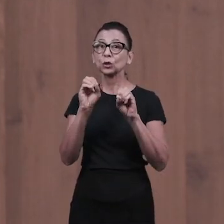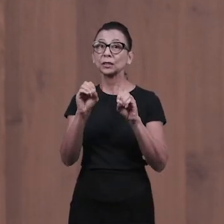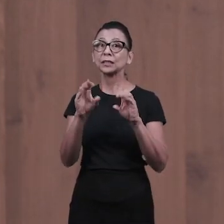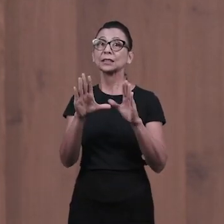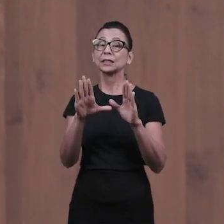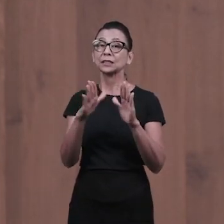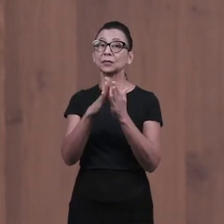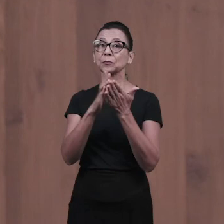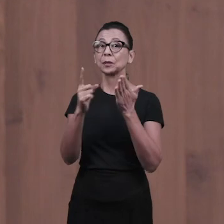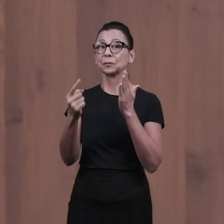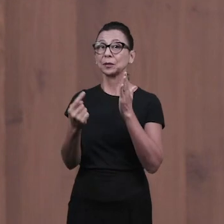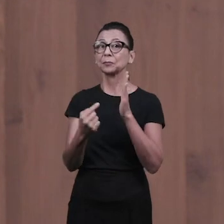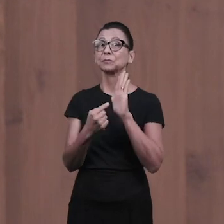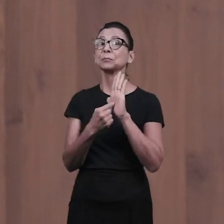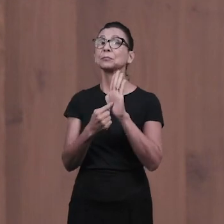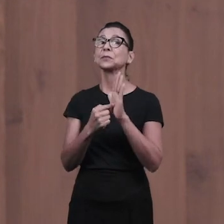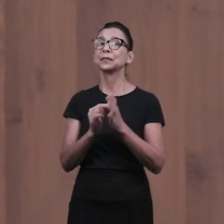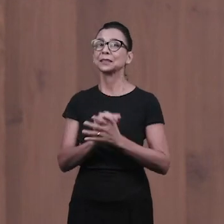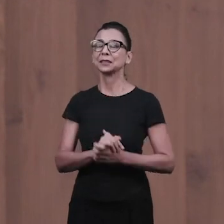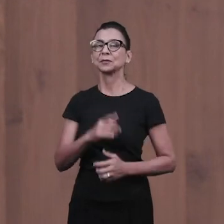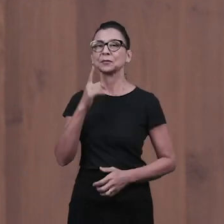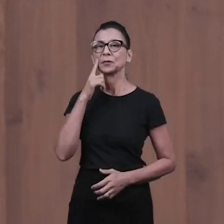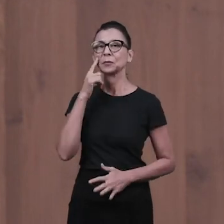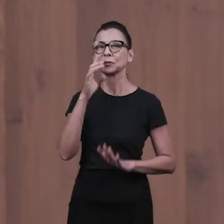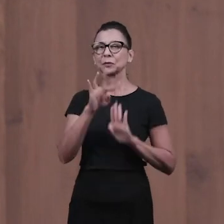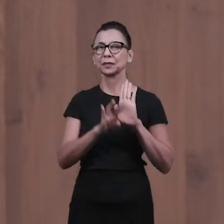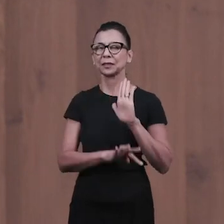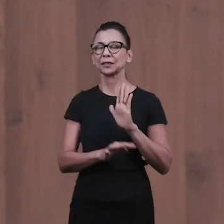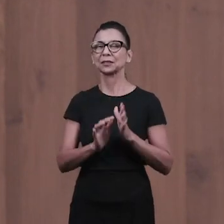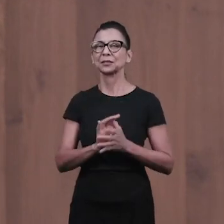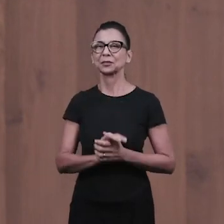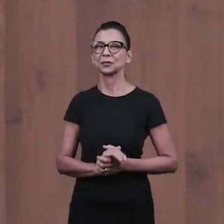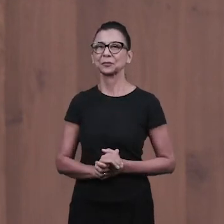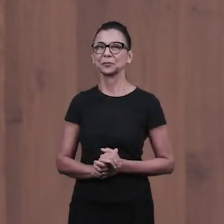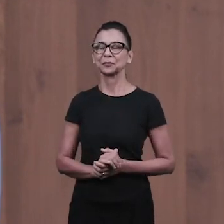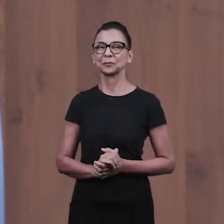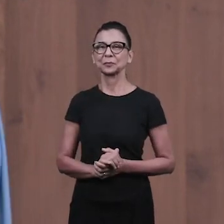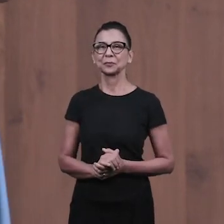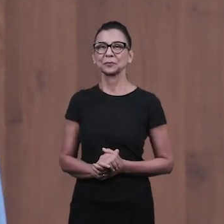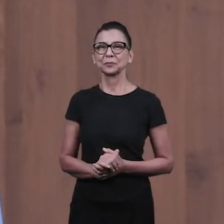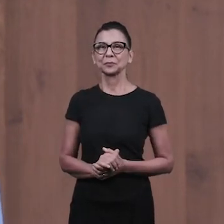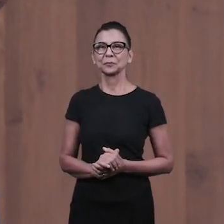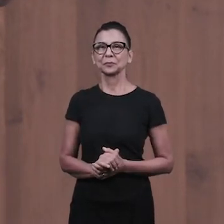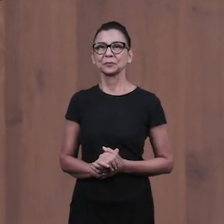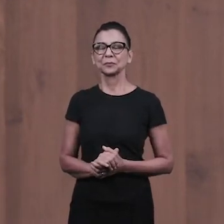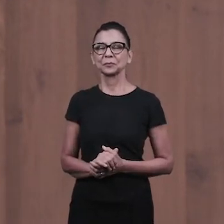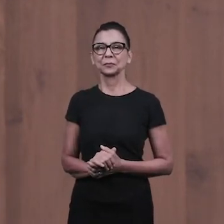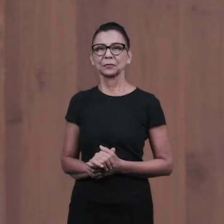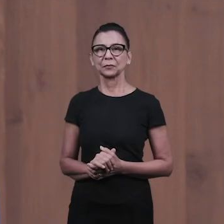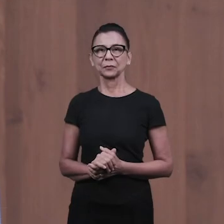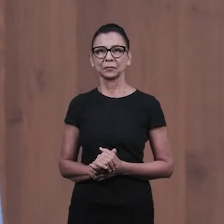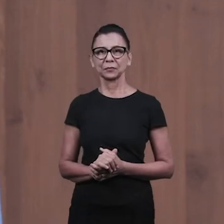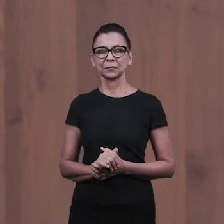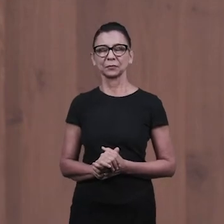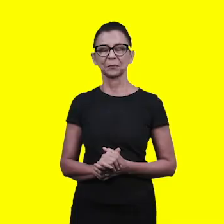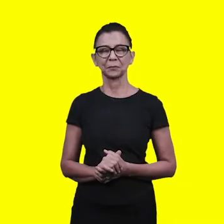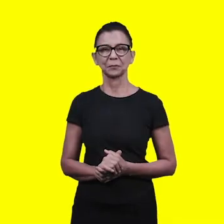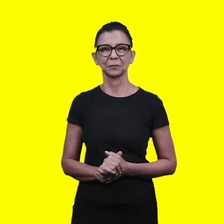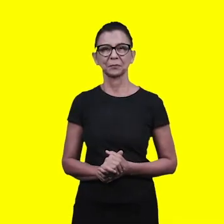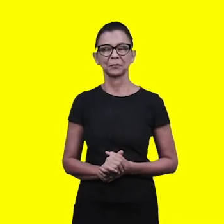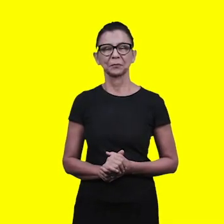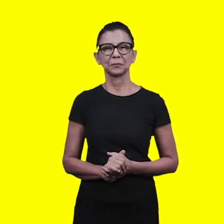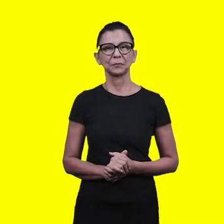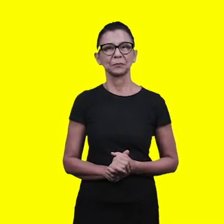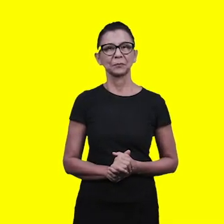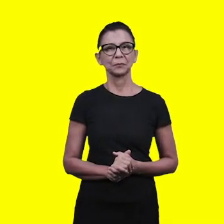ce sujet. Nous allons lire le texte de la parole de Dieu qui est projeté dans le diapositif. La parole nous